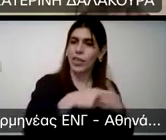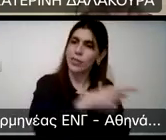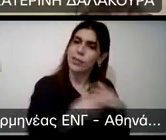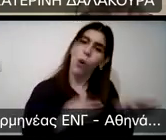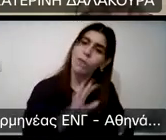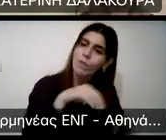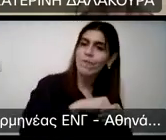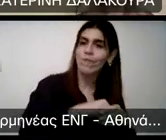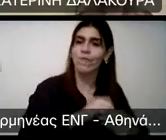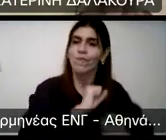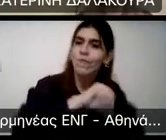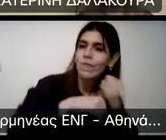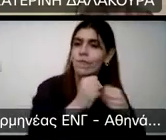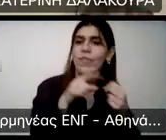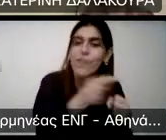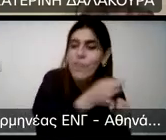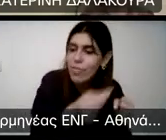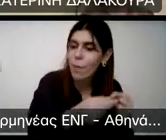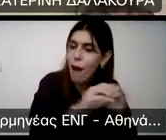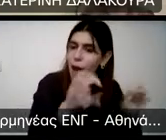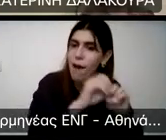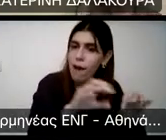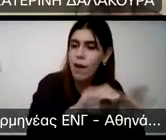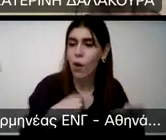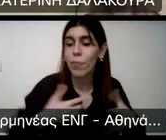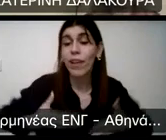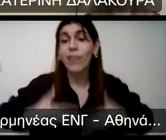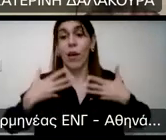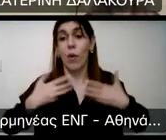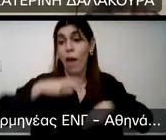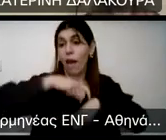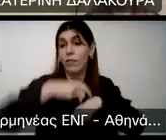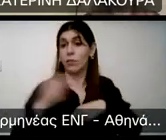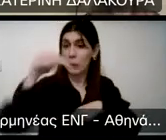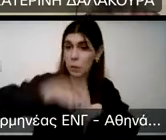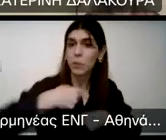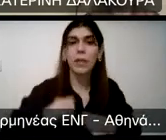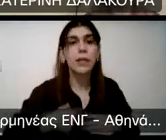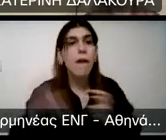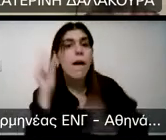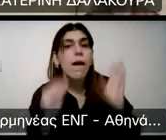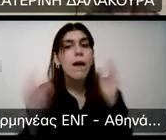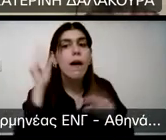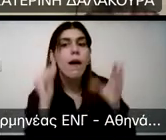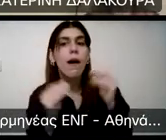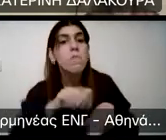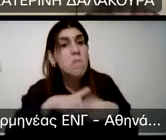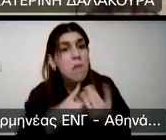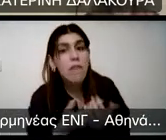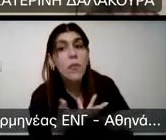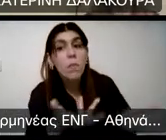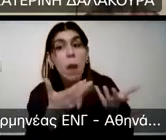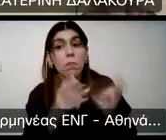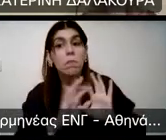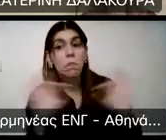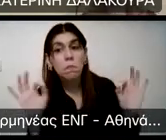χαίρομαι που είμαι σε αυτό το πάνελ γιατί άκουσα πραγματικά πολύ ενδιαφέρουσες τοποθετήσεις, θέσεις και προβληματισμούς. Εγώ θα μείνω στο τι έχουμε